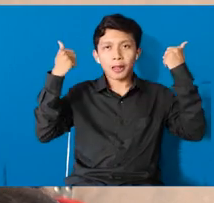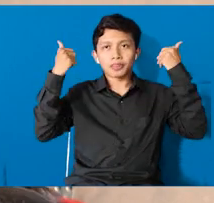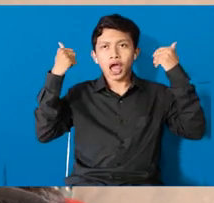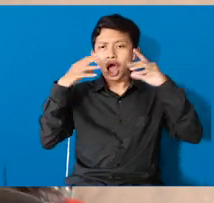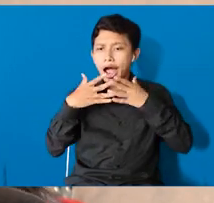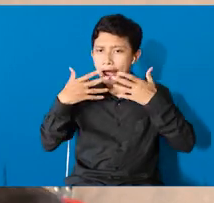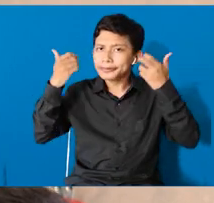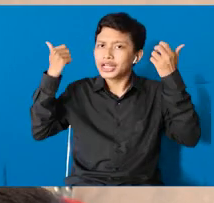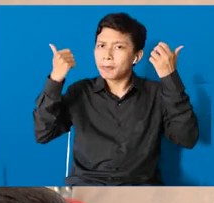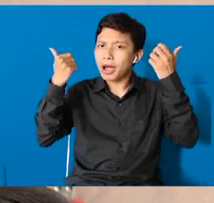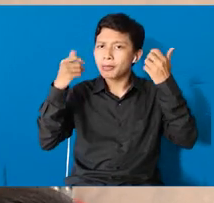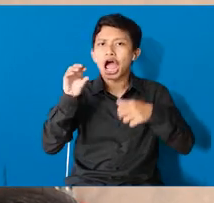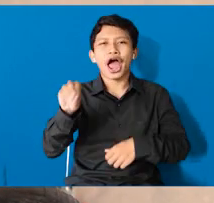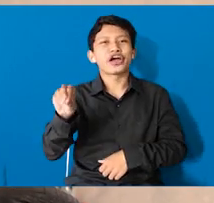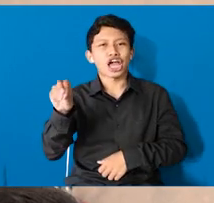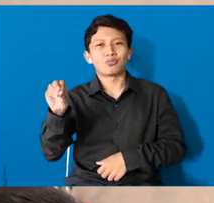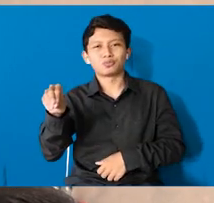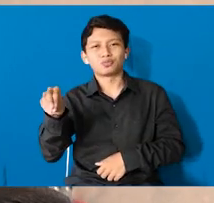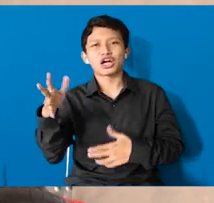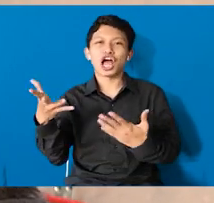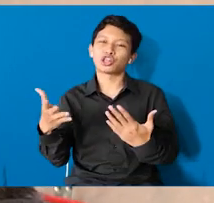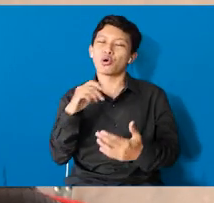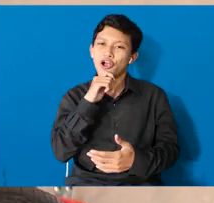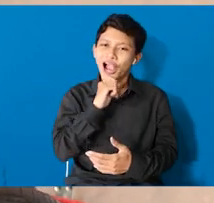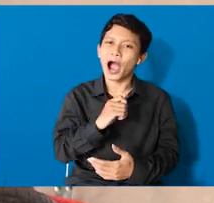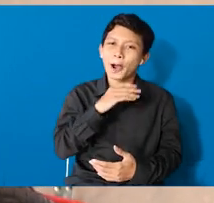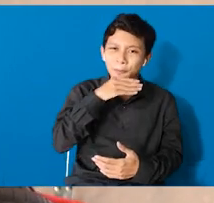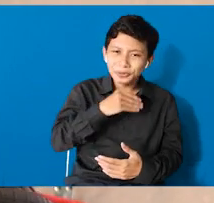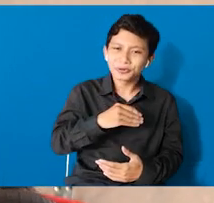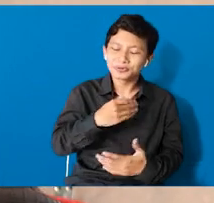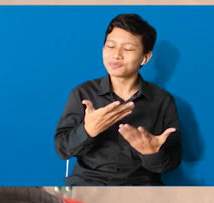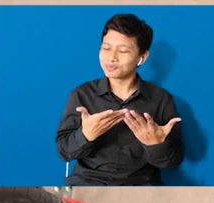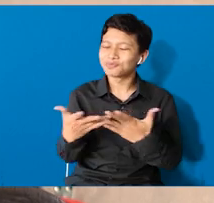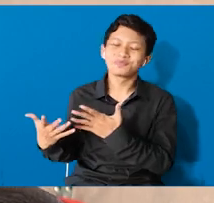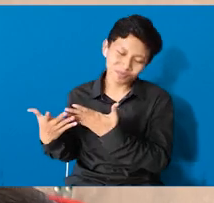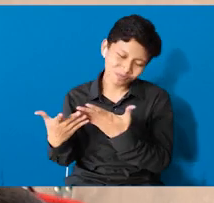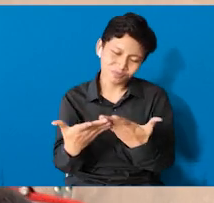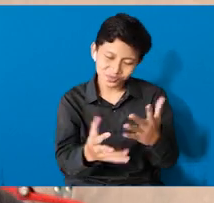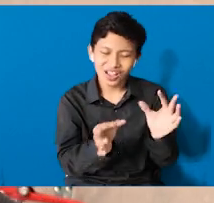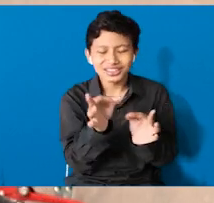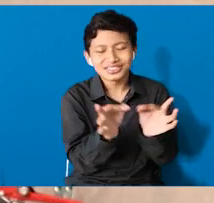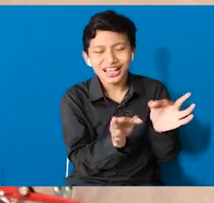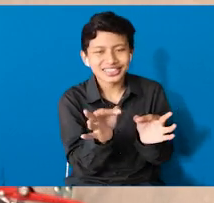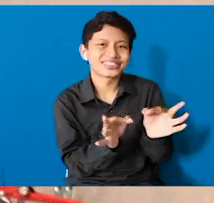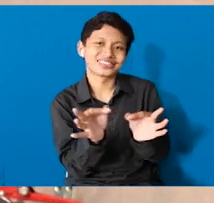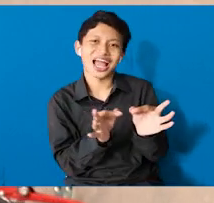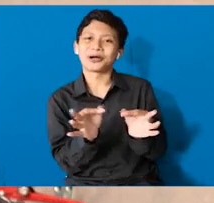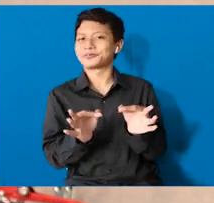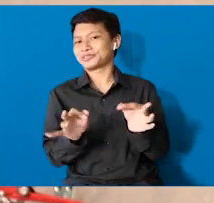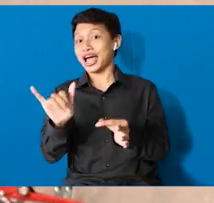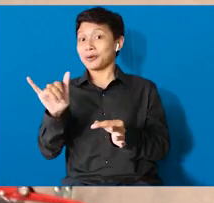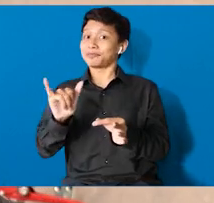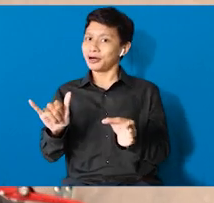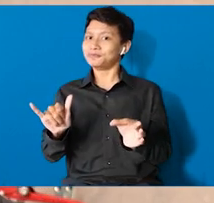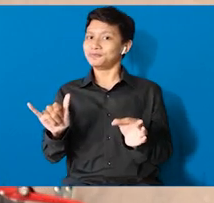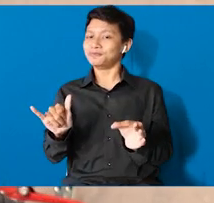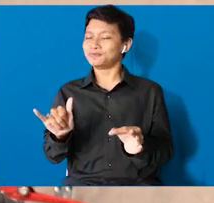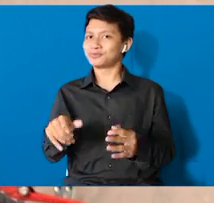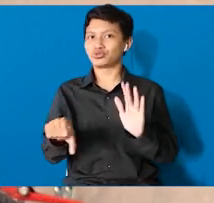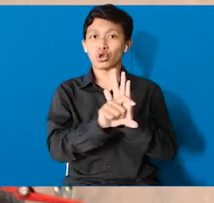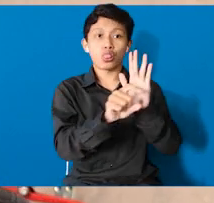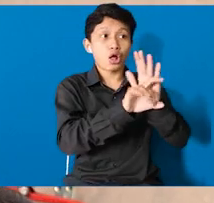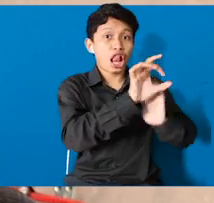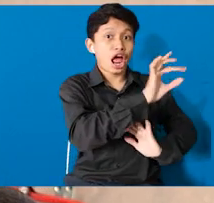ternak ayam. Itu kami fasilitasi. Kemudian juga selain yang tadi